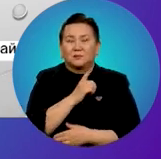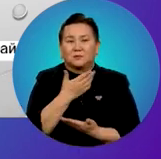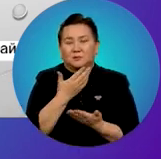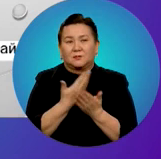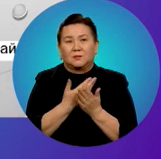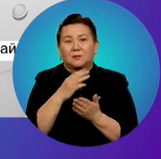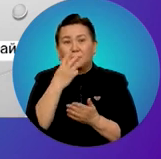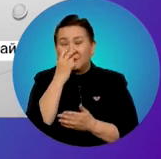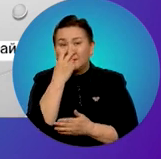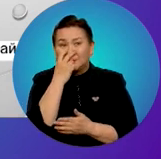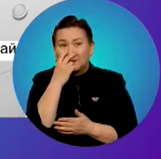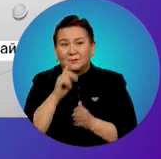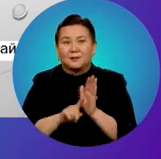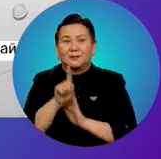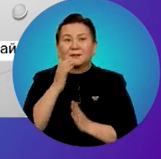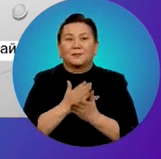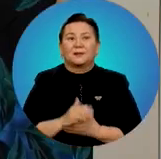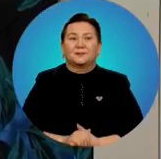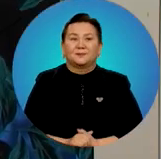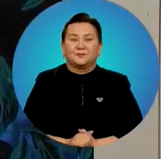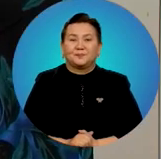ийм адилтгалаар дүрслэлж үзүүлсэн байна.